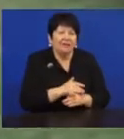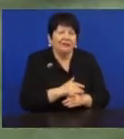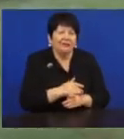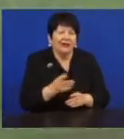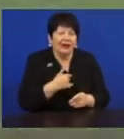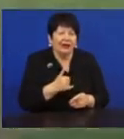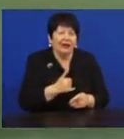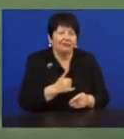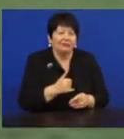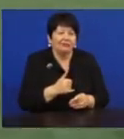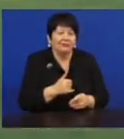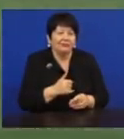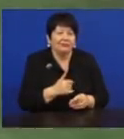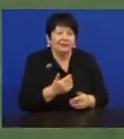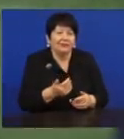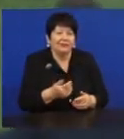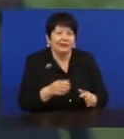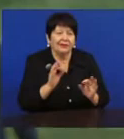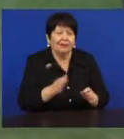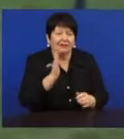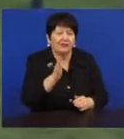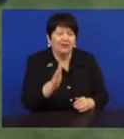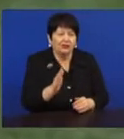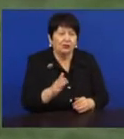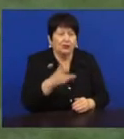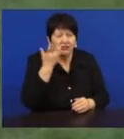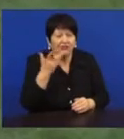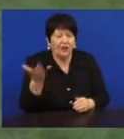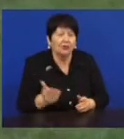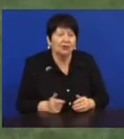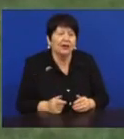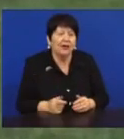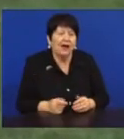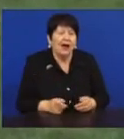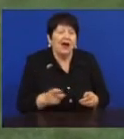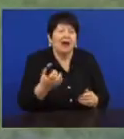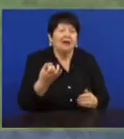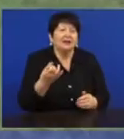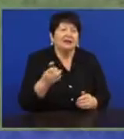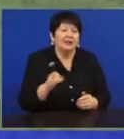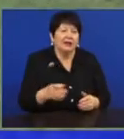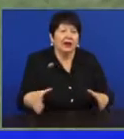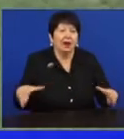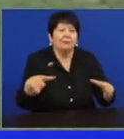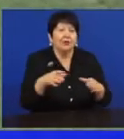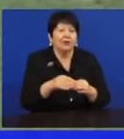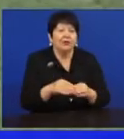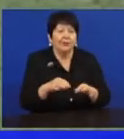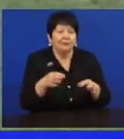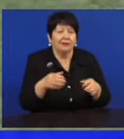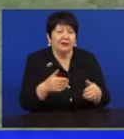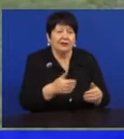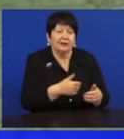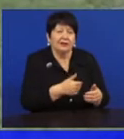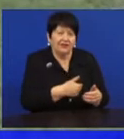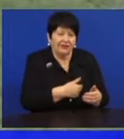care le pasă de viitorul fără deșeuri Și împreună am decis